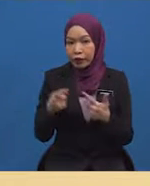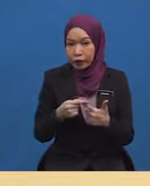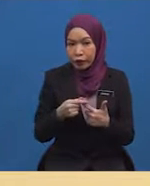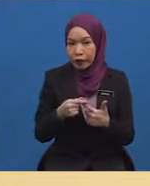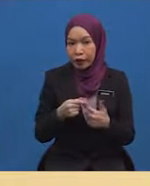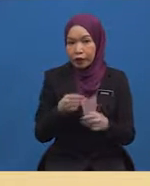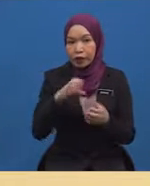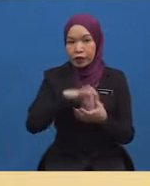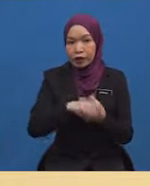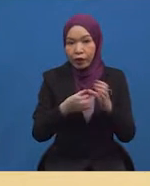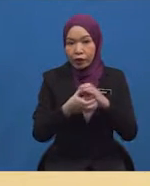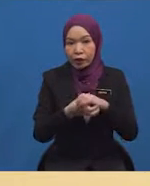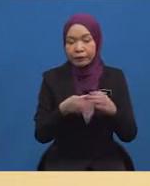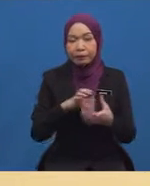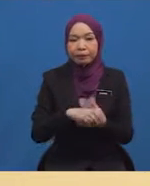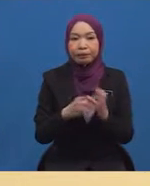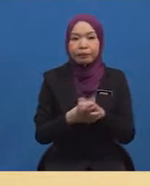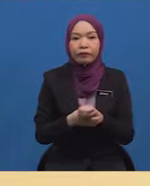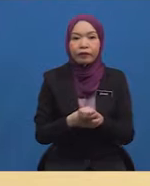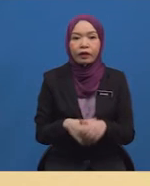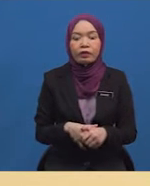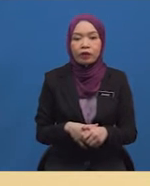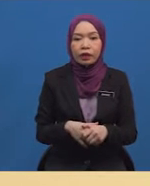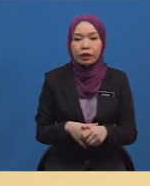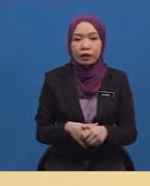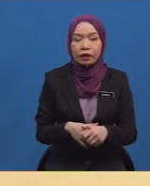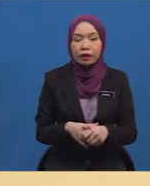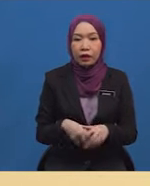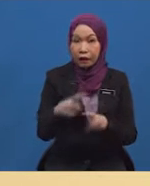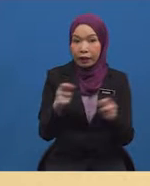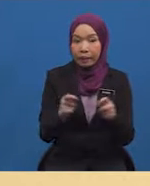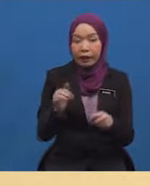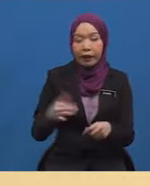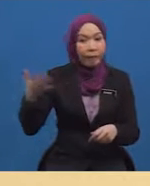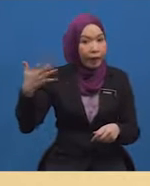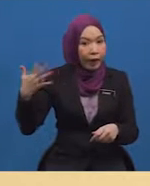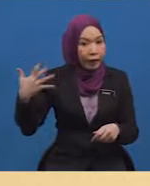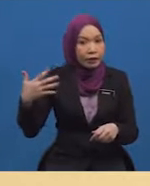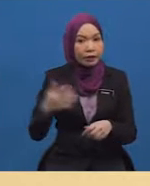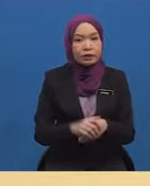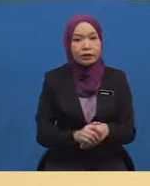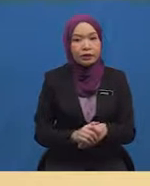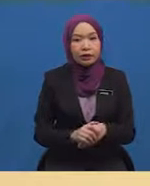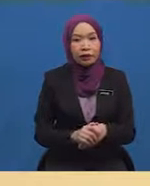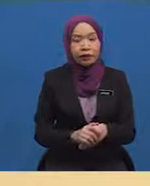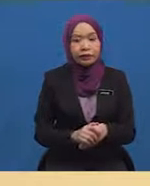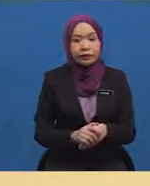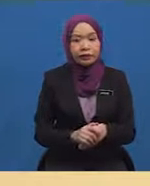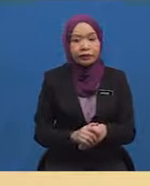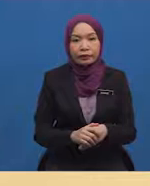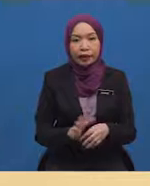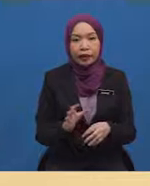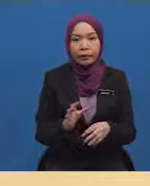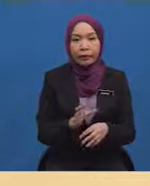khatulistiwa dan iklim monsun tropika yang panas dan lembap sepanjang tahun menarik penduduk kerana